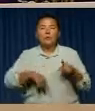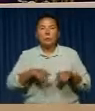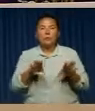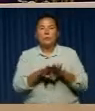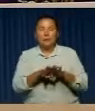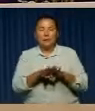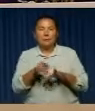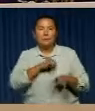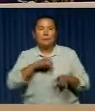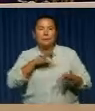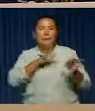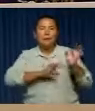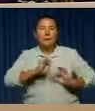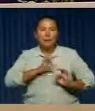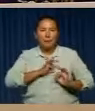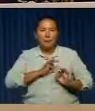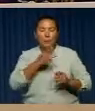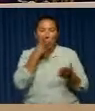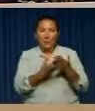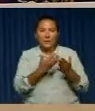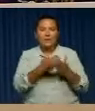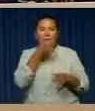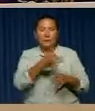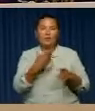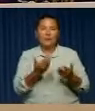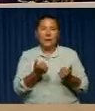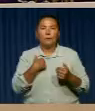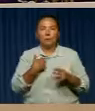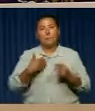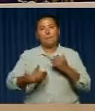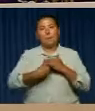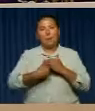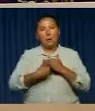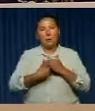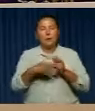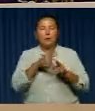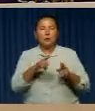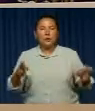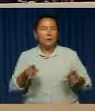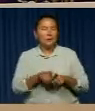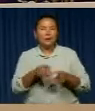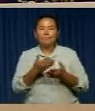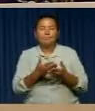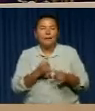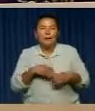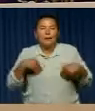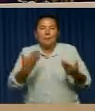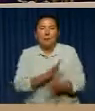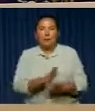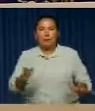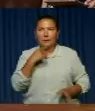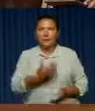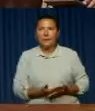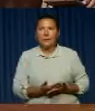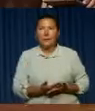ұсынбаймын. Егер өзім пайдаланып соның пайдасын көрсем, мен айтам, иә, мен де дәлелді деп. Болмаса мен ешқашан оны ұсына алмаймын. Түсінікті.